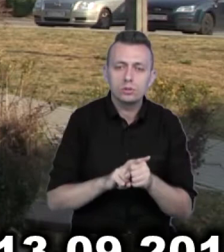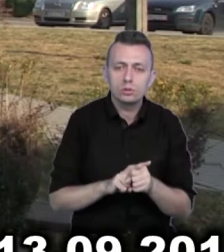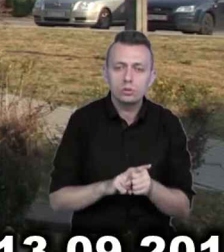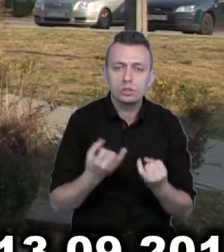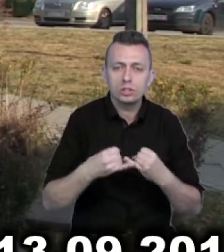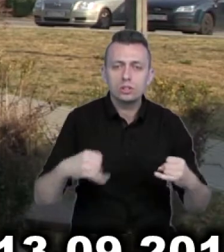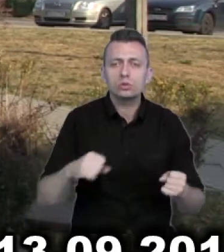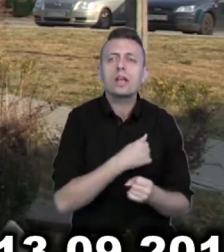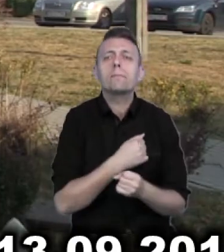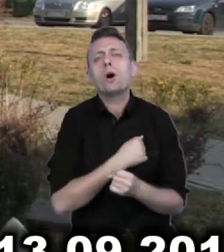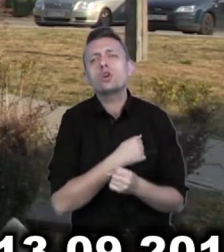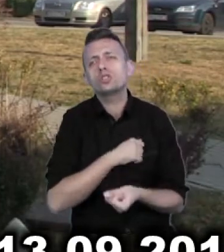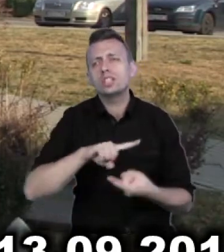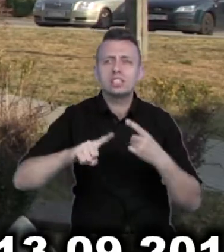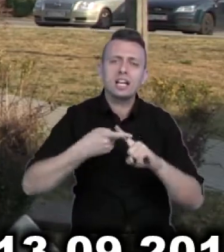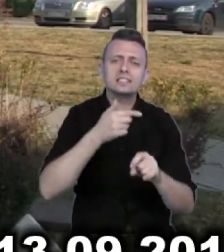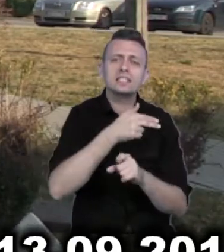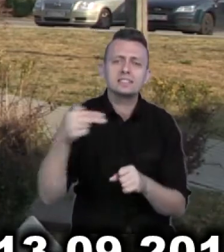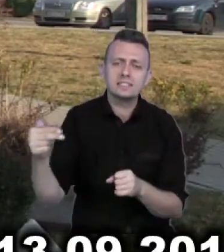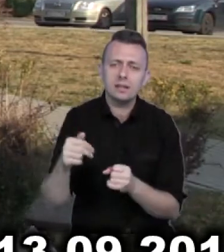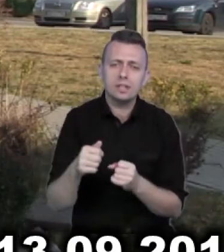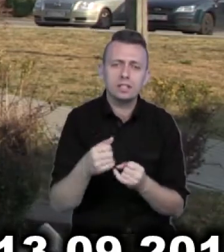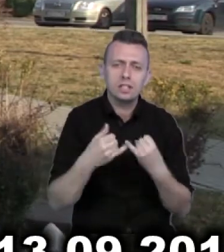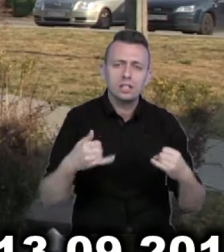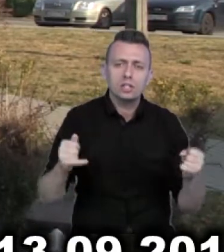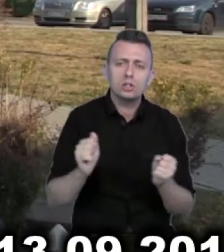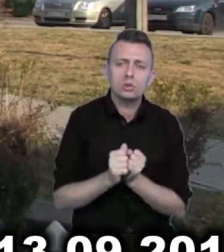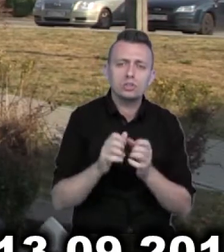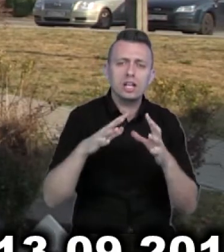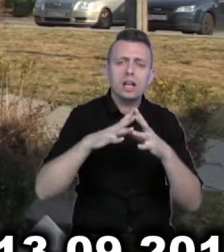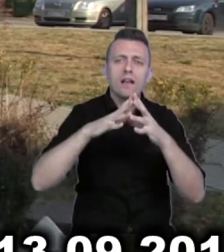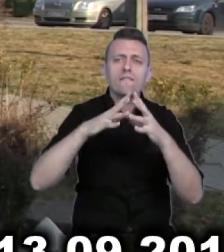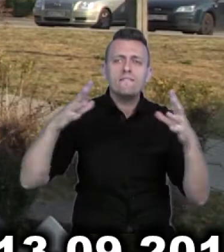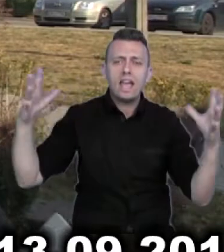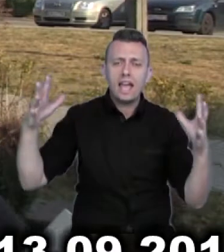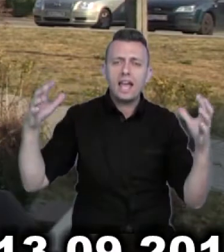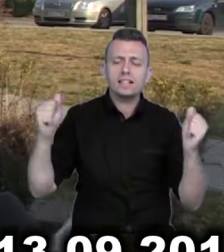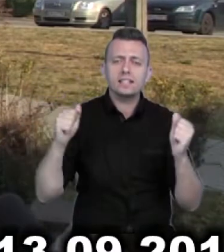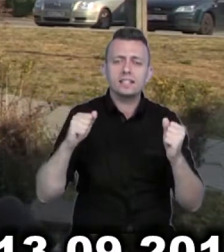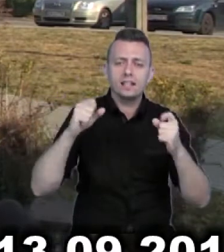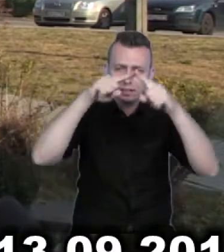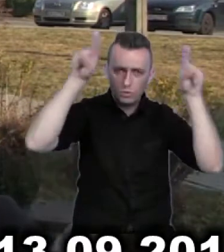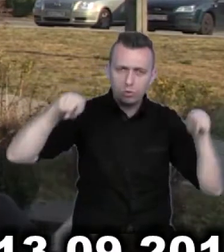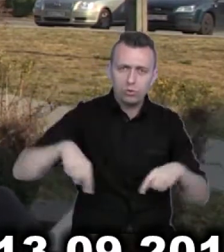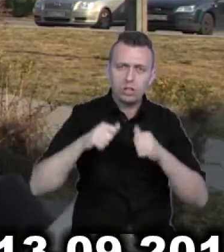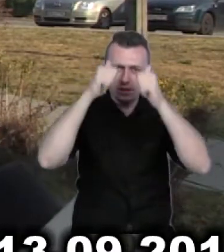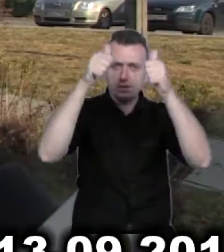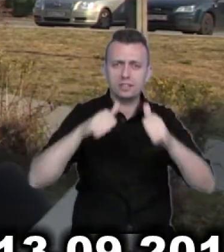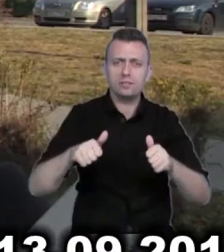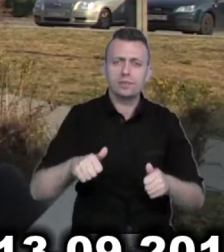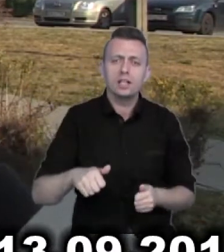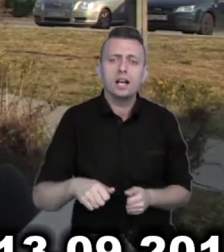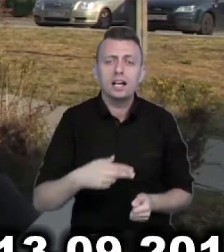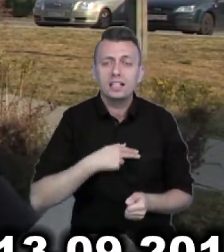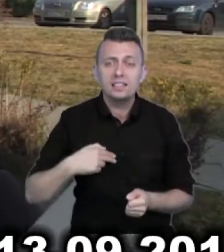pożyczkach, o różnych, wielkie, wielkie ulotki, a te małe takie zaproszenia, niech one jednak, mam taką prośbę, niech one